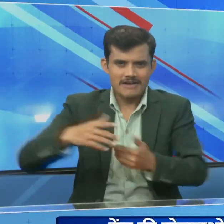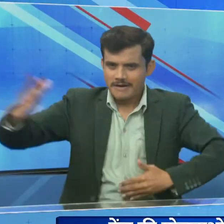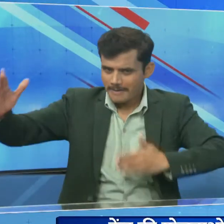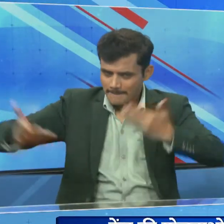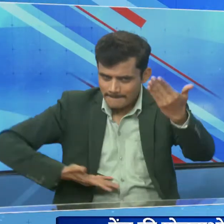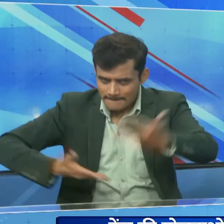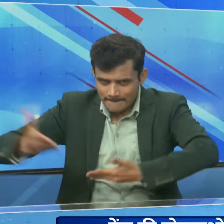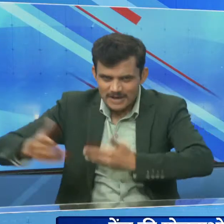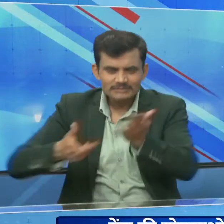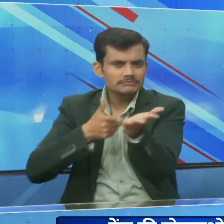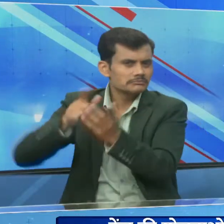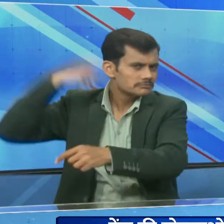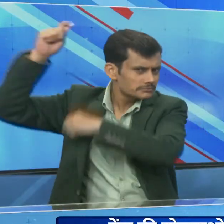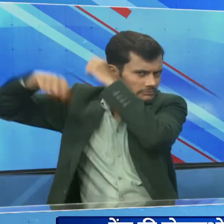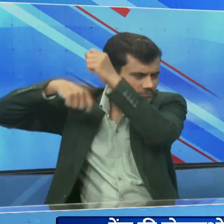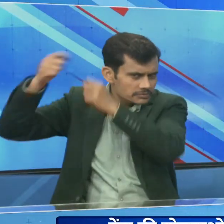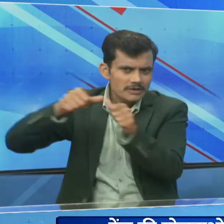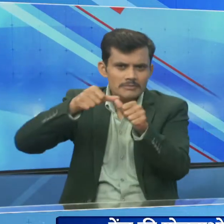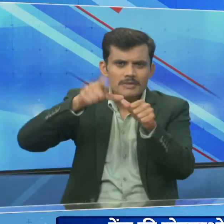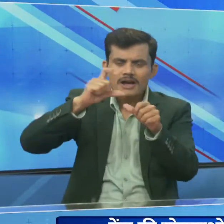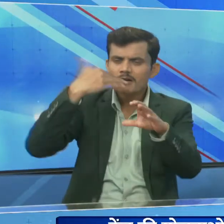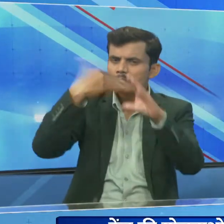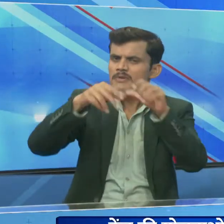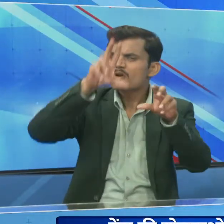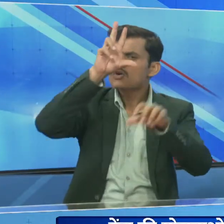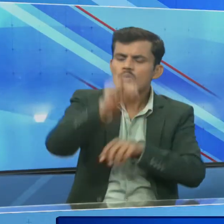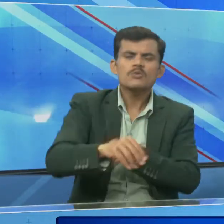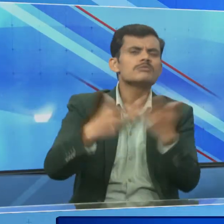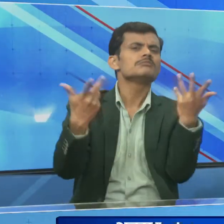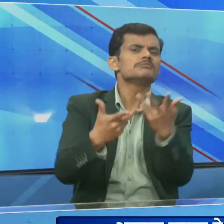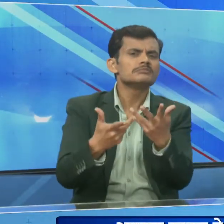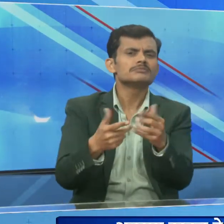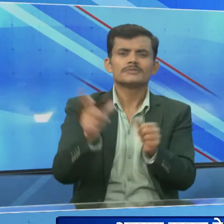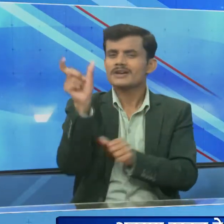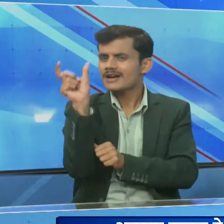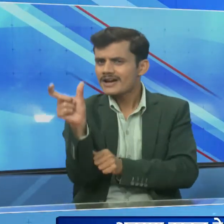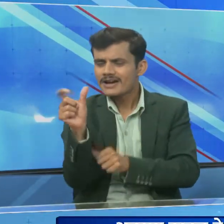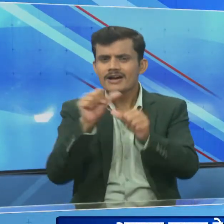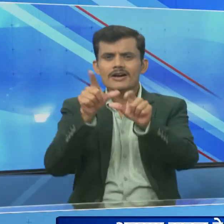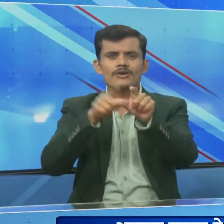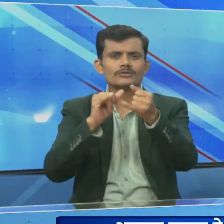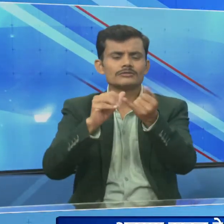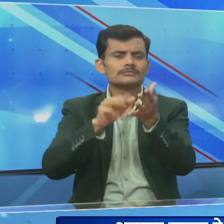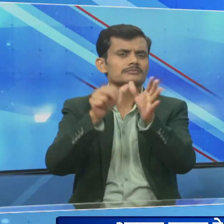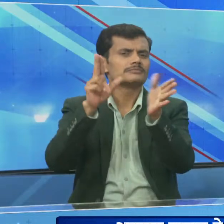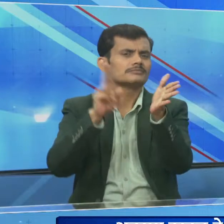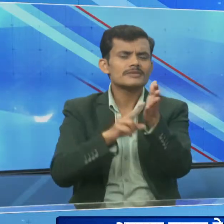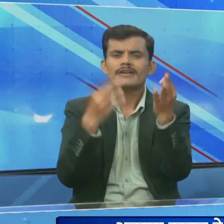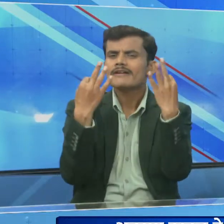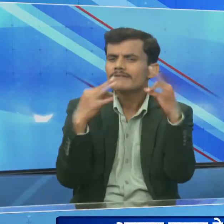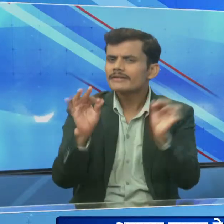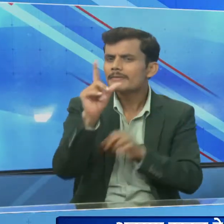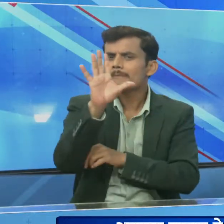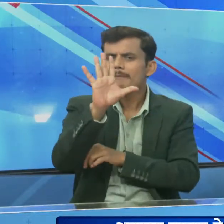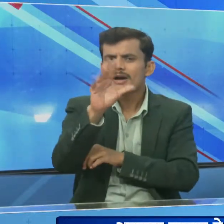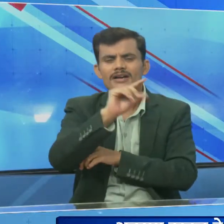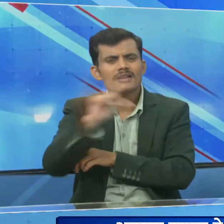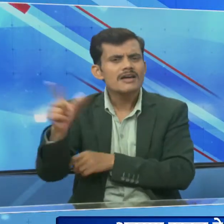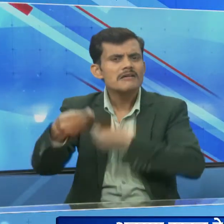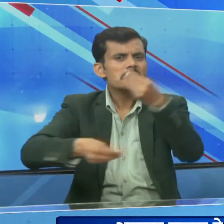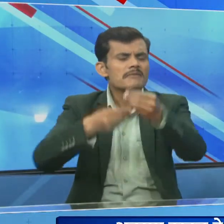हमारे किसानों के खाते में पैसा क्यों नहीं डालने देना चाहती? वो आयुष्मान भारत के 5 लाख का मुफ्त इलाज का लाभ क्यों नहीं यहाँ की जनता को देना